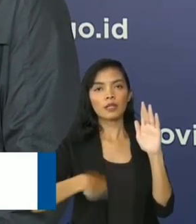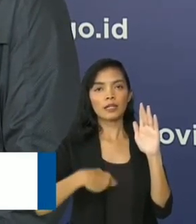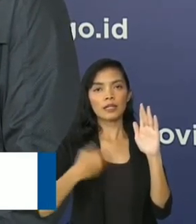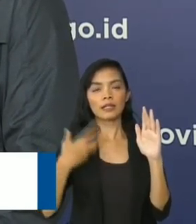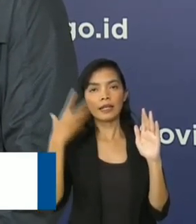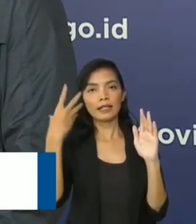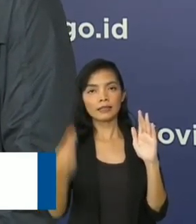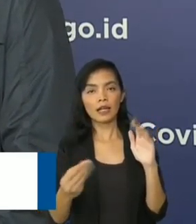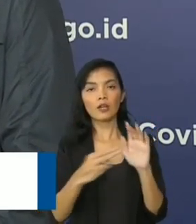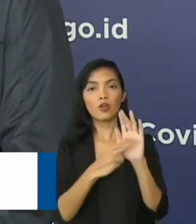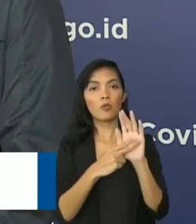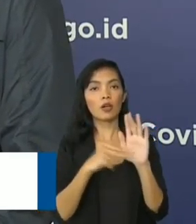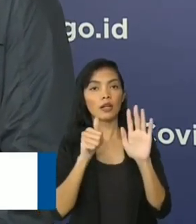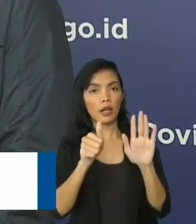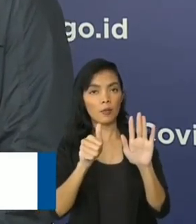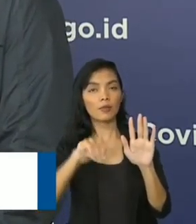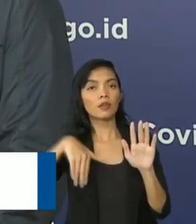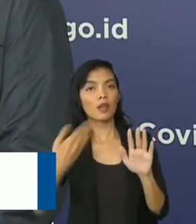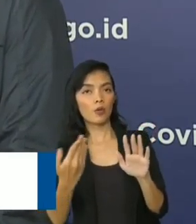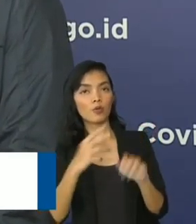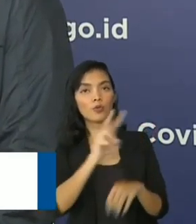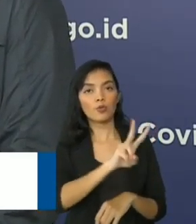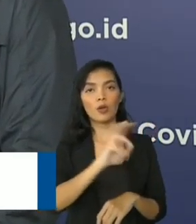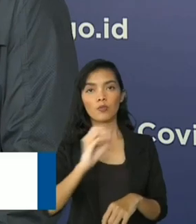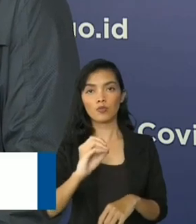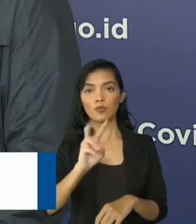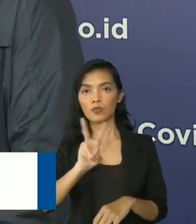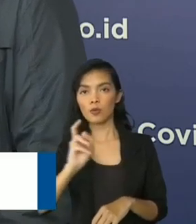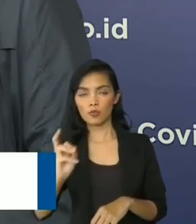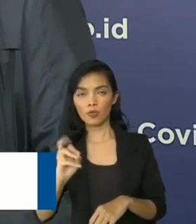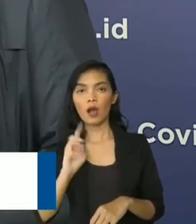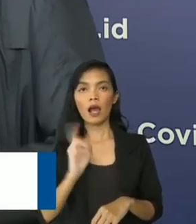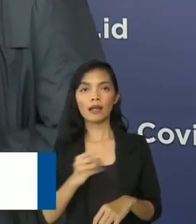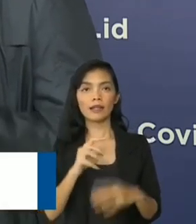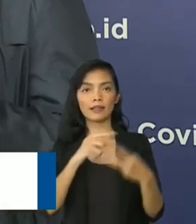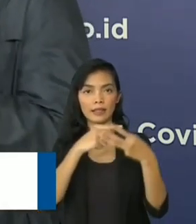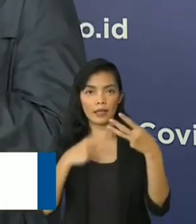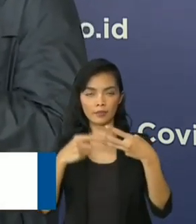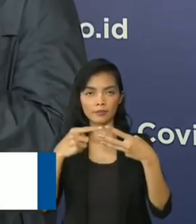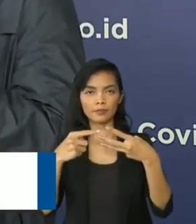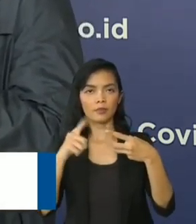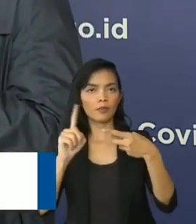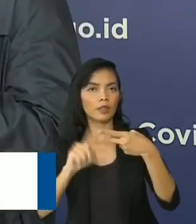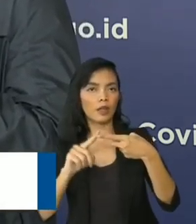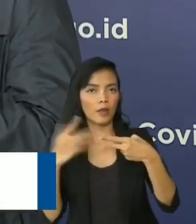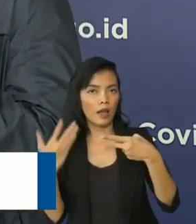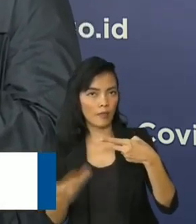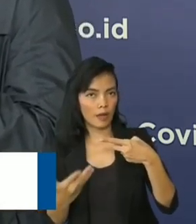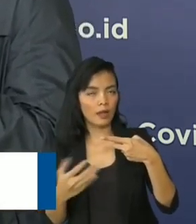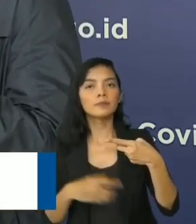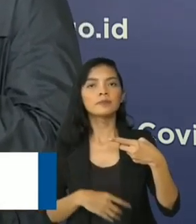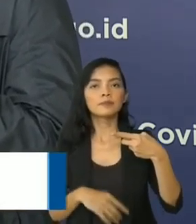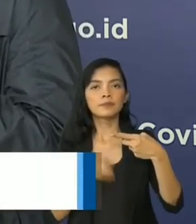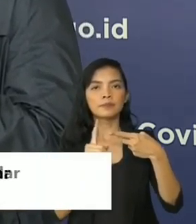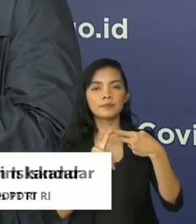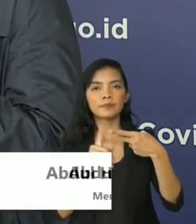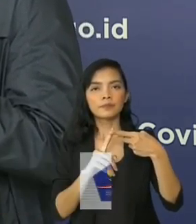tahun 2020 yang memuat tiga hal yang pertama terkait dengan